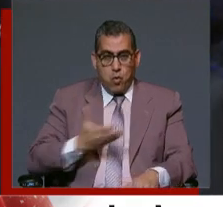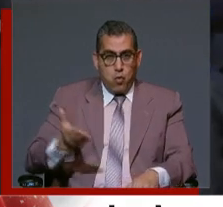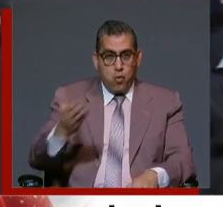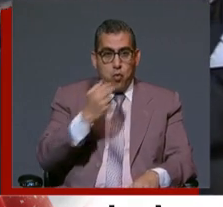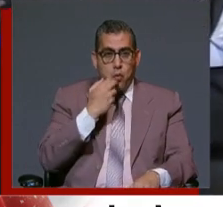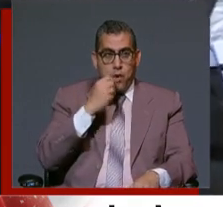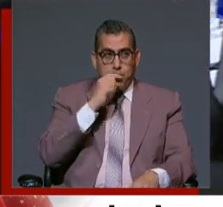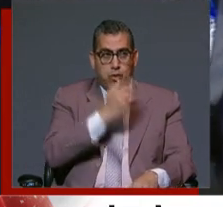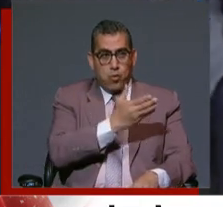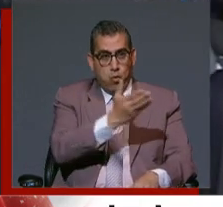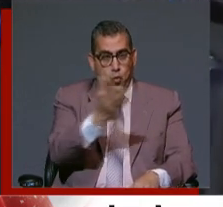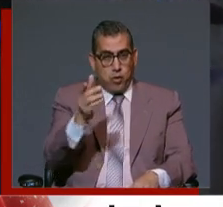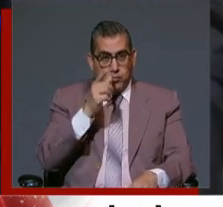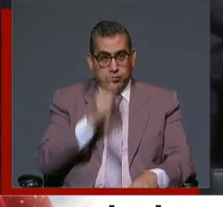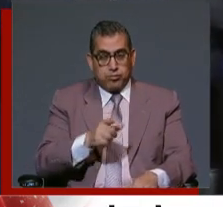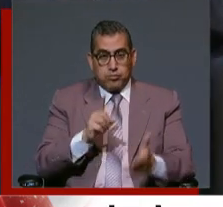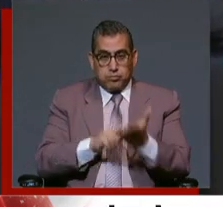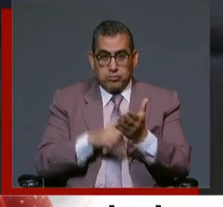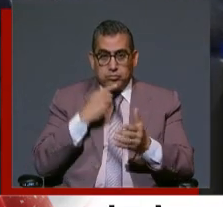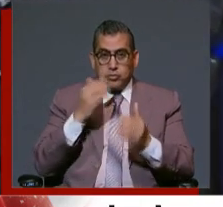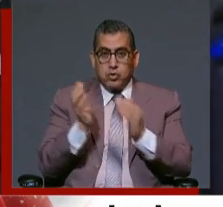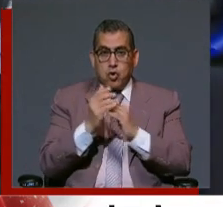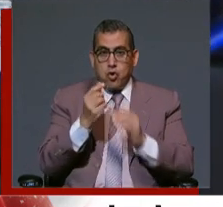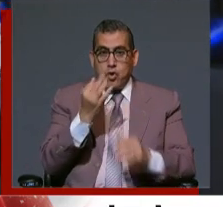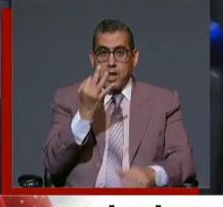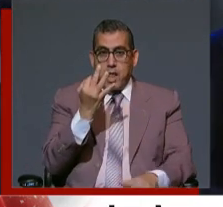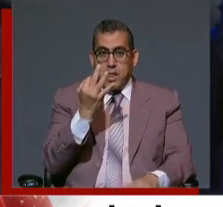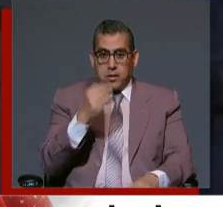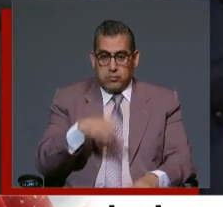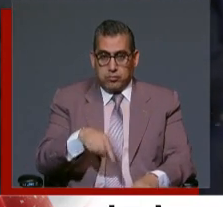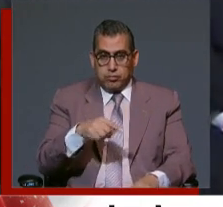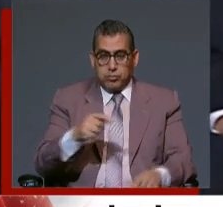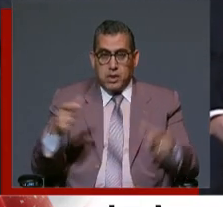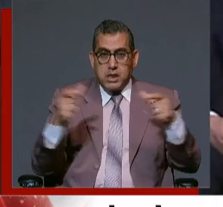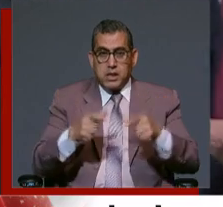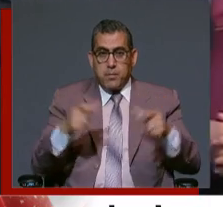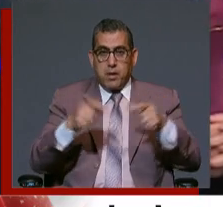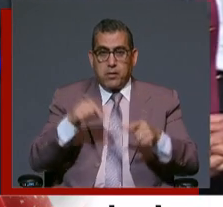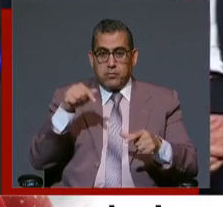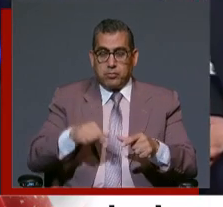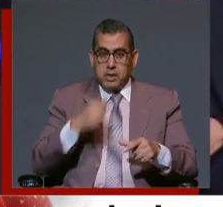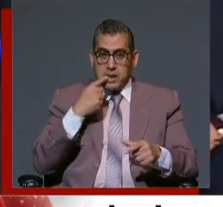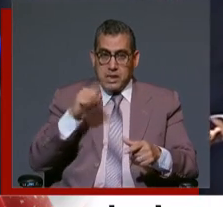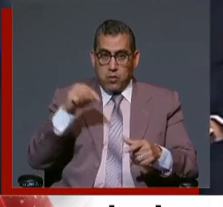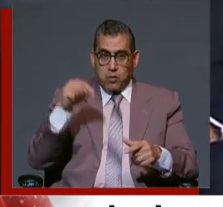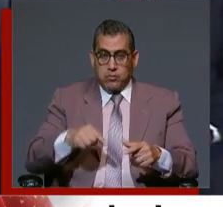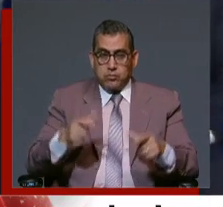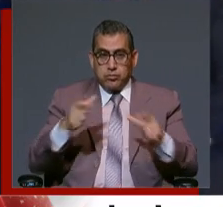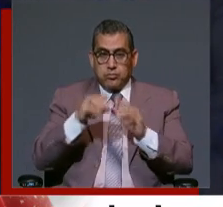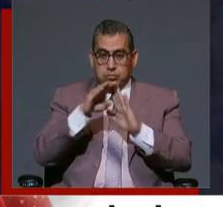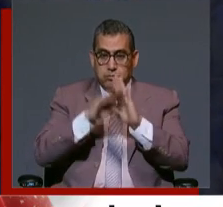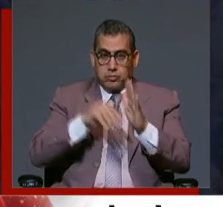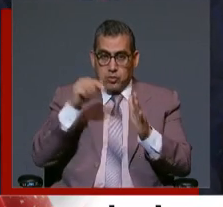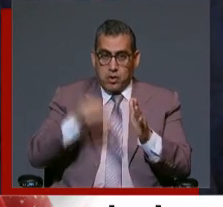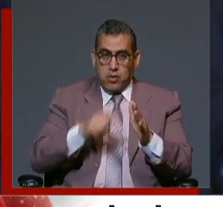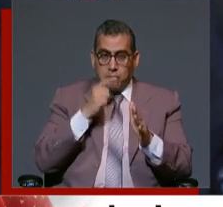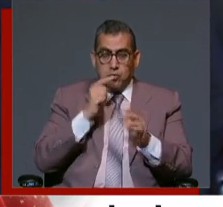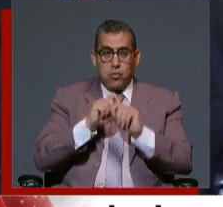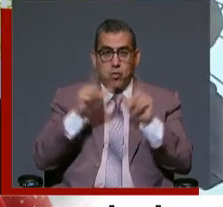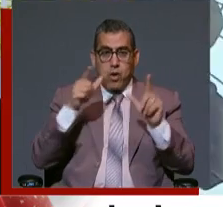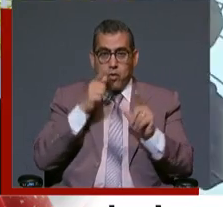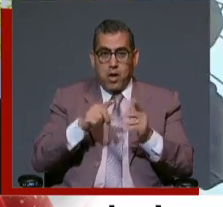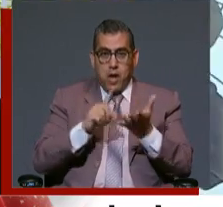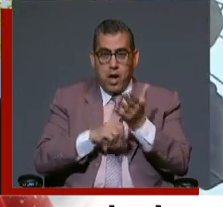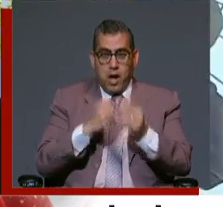السيدات والسادة، خلال الأيام الثلاثة القادمة للاجتماعات السنوية سوف نتناقش ونستكشف